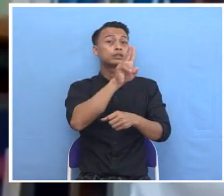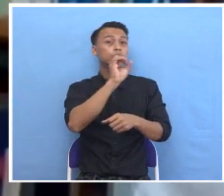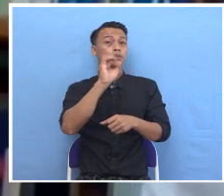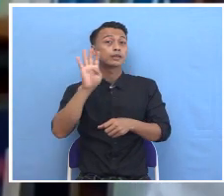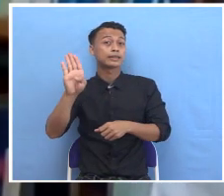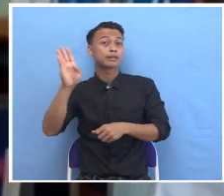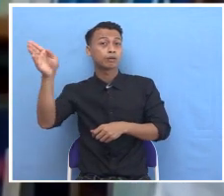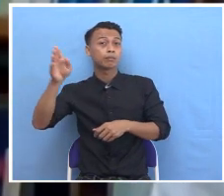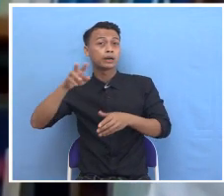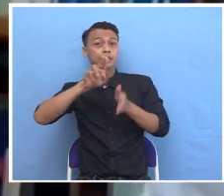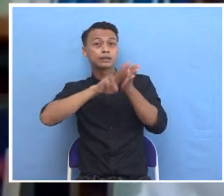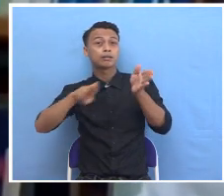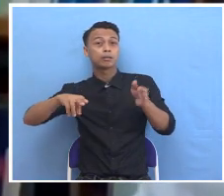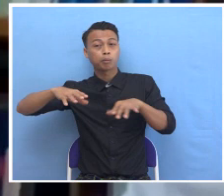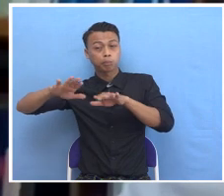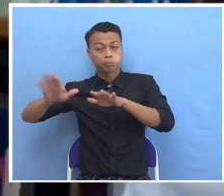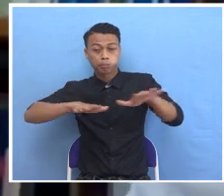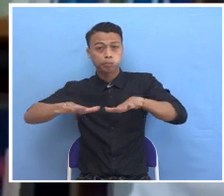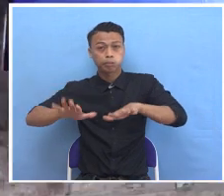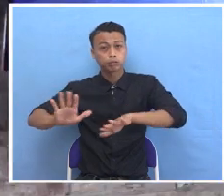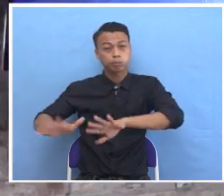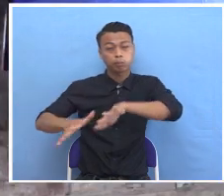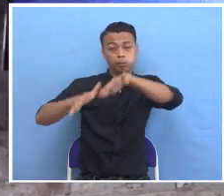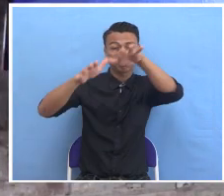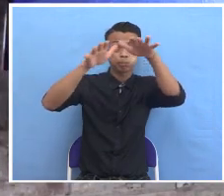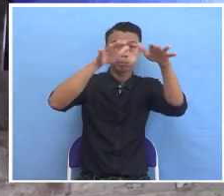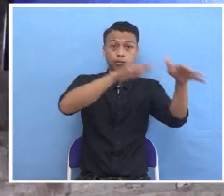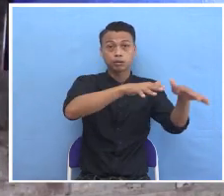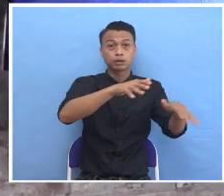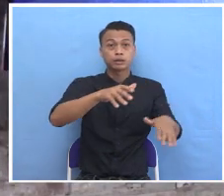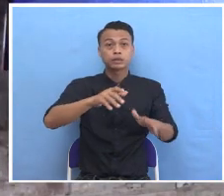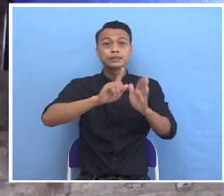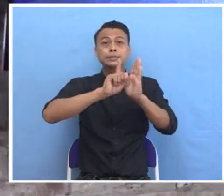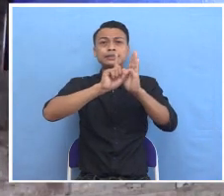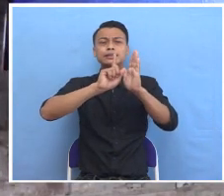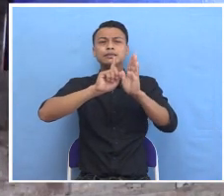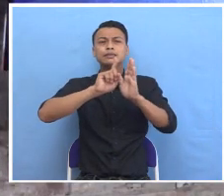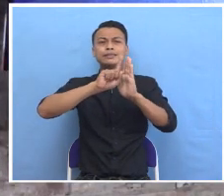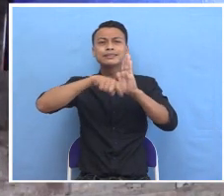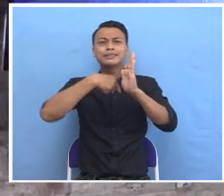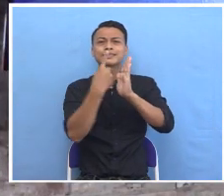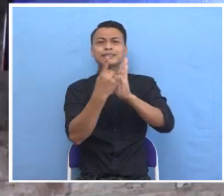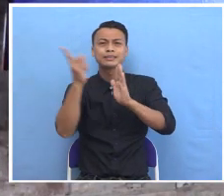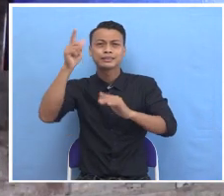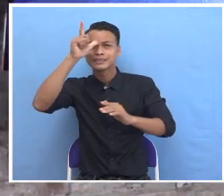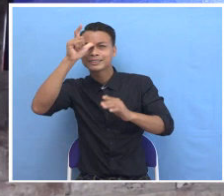စ္စအဲ့ဒီ tsunami ကိစ္စဖြစ်တော့တီတိလင်္ကာမှာအစိုးရနဲ့လက်နက်ကင်တက်